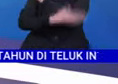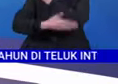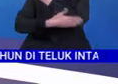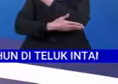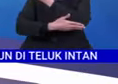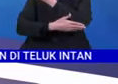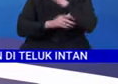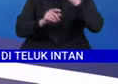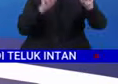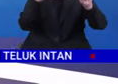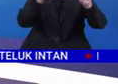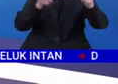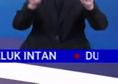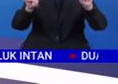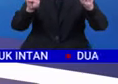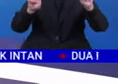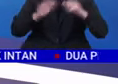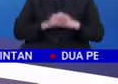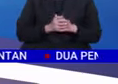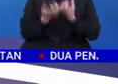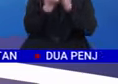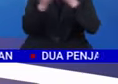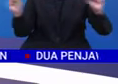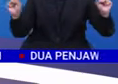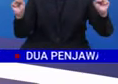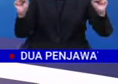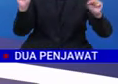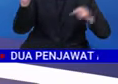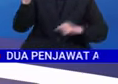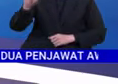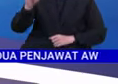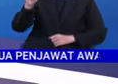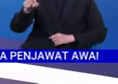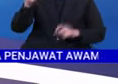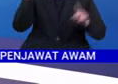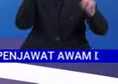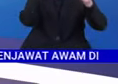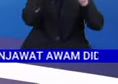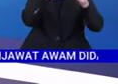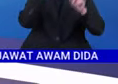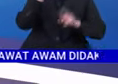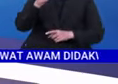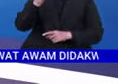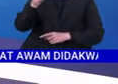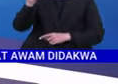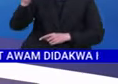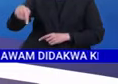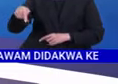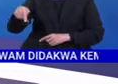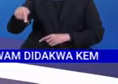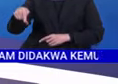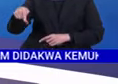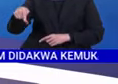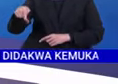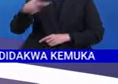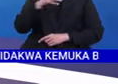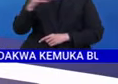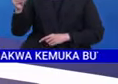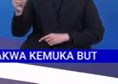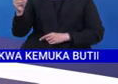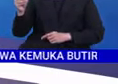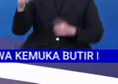menjelang satu April ini persediaan yang baharu ini mestilah mematuhi prosedur operasi standar shopee selain